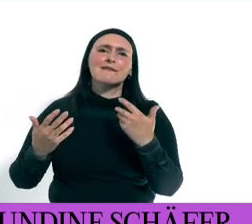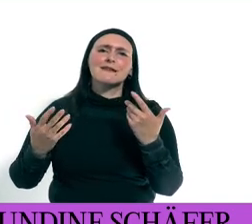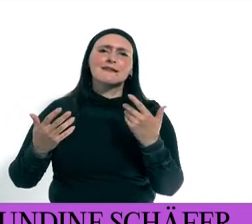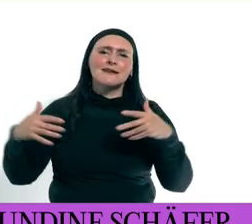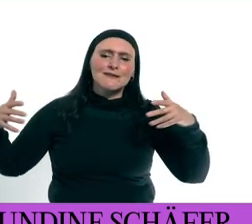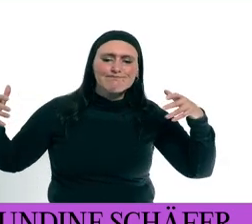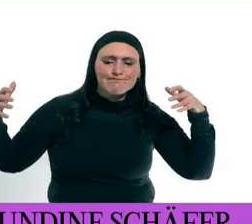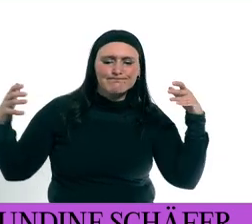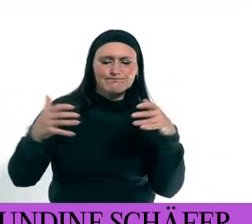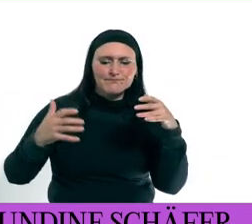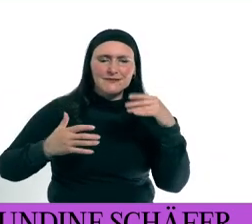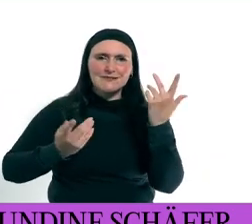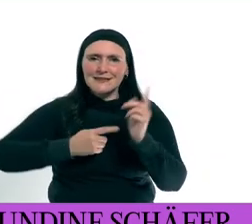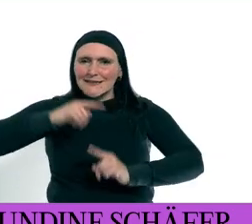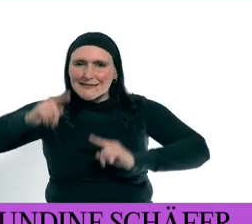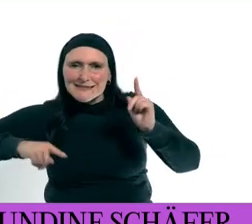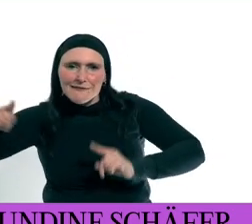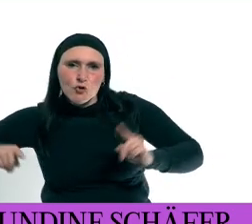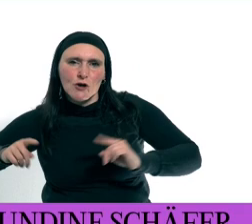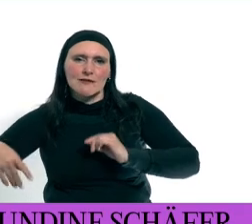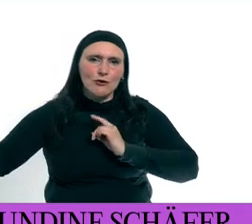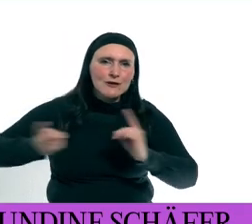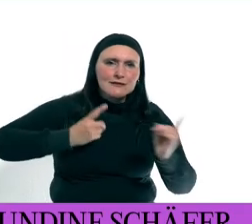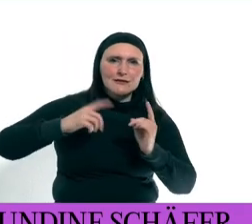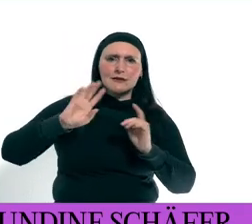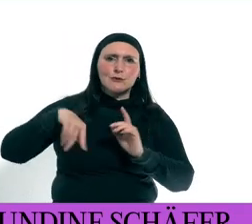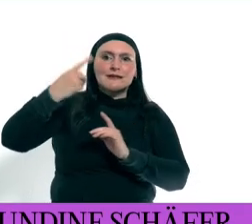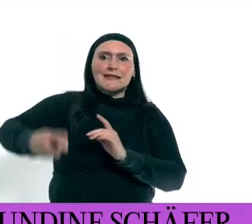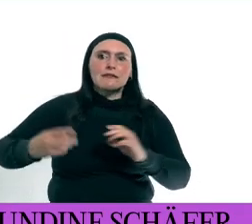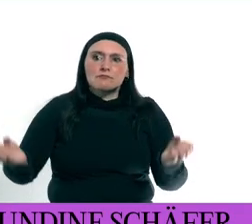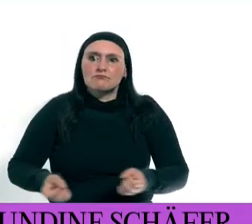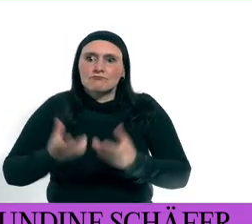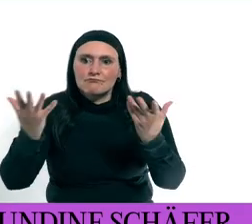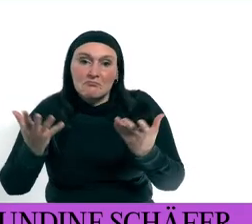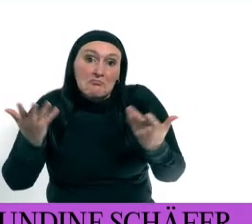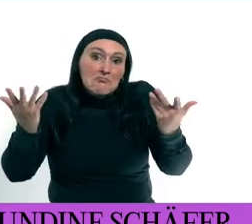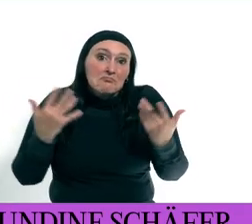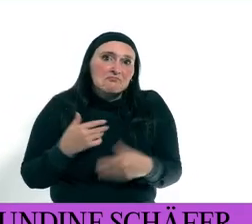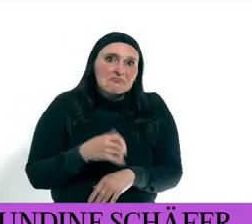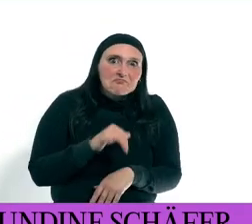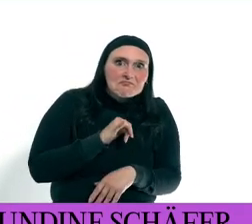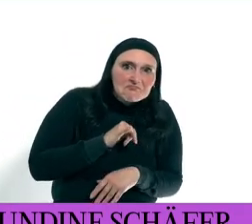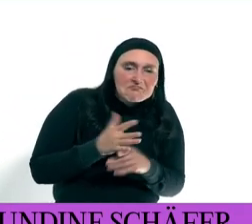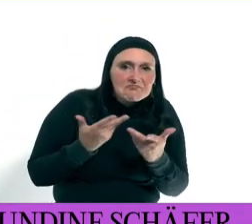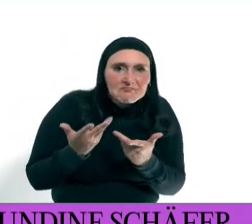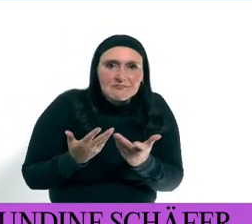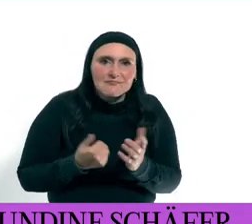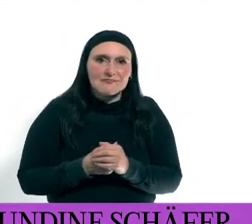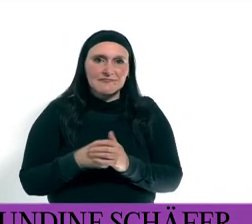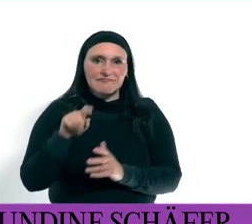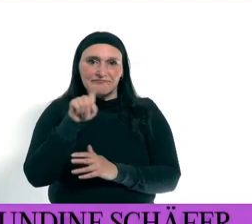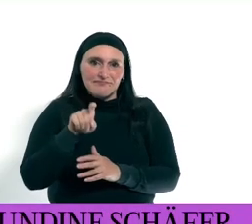Ansätze, Möglichkeiten oder Überlegungen, wie sie arbeiten. Und ganz vieles von dem, was realisiert wird,